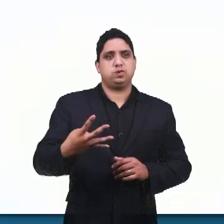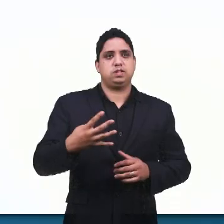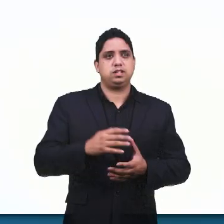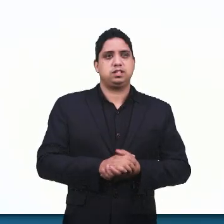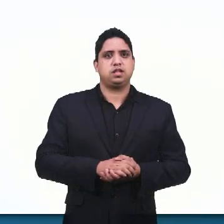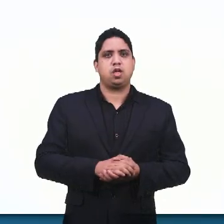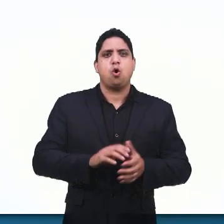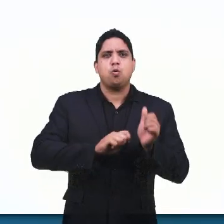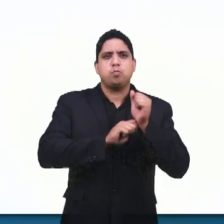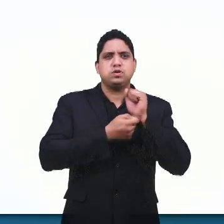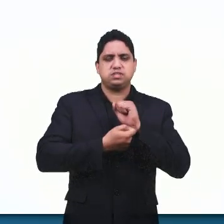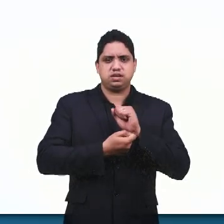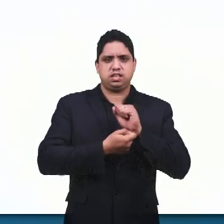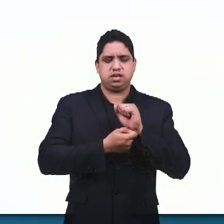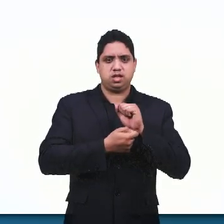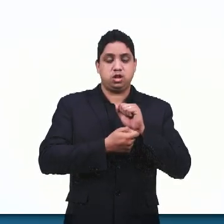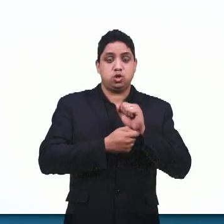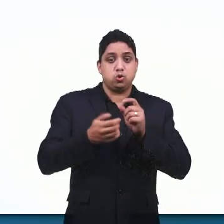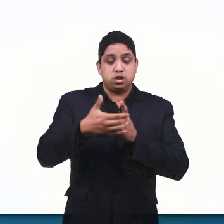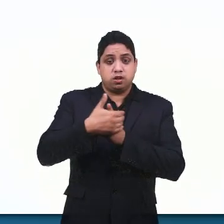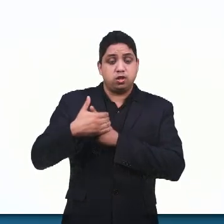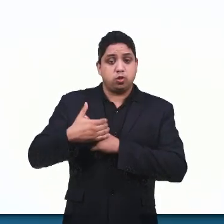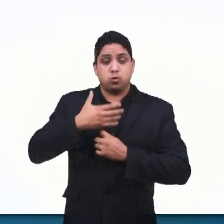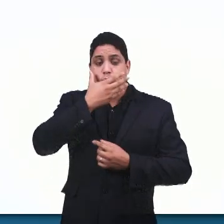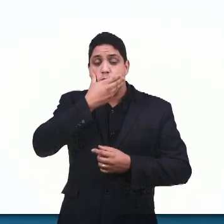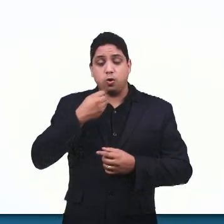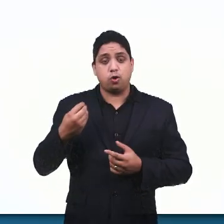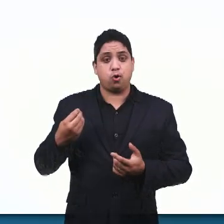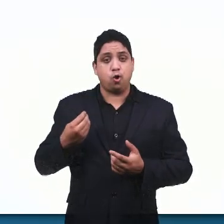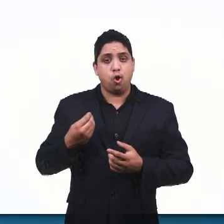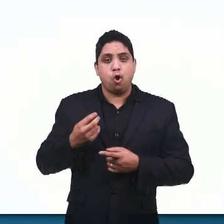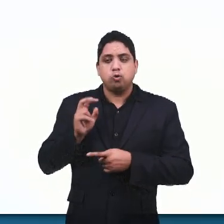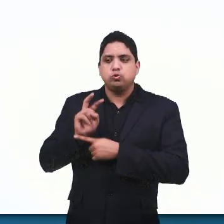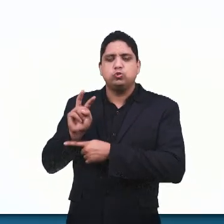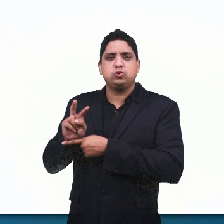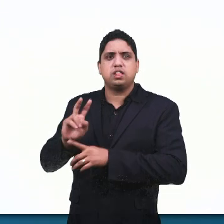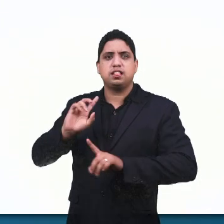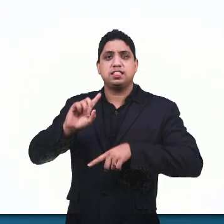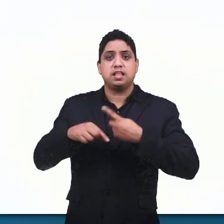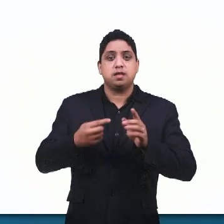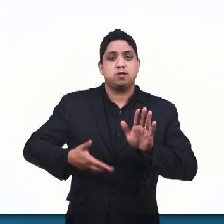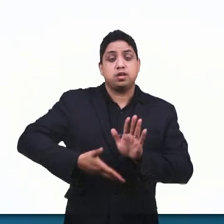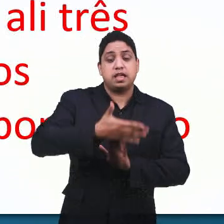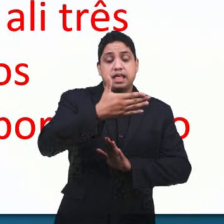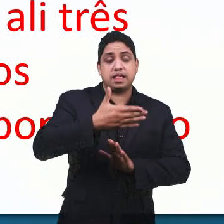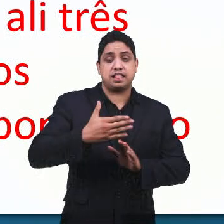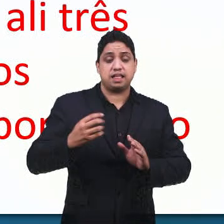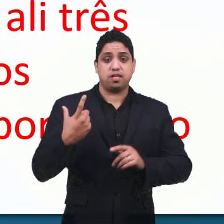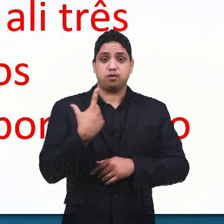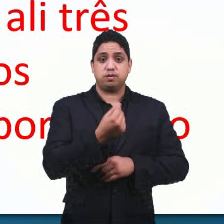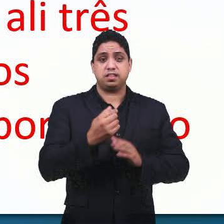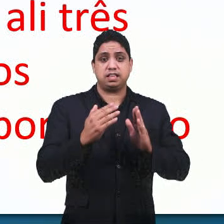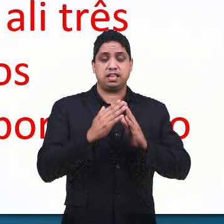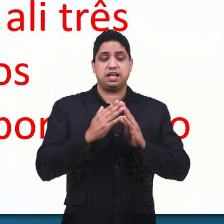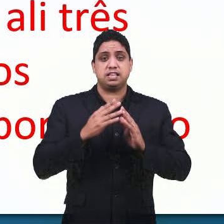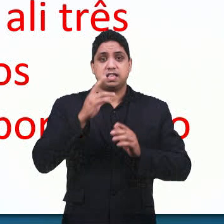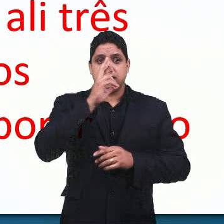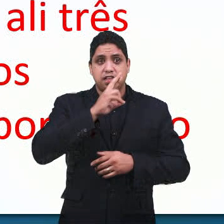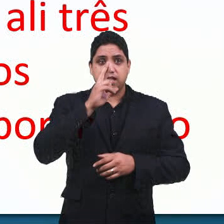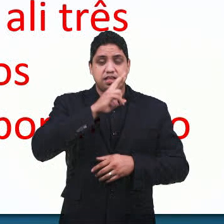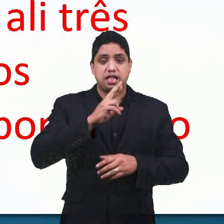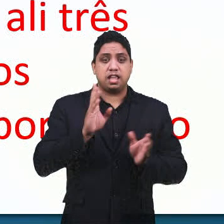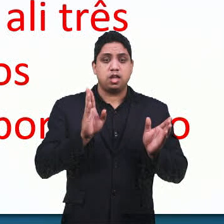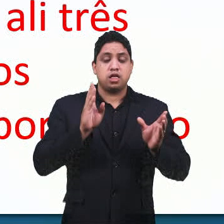prophète. En outre, où se trouve le mystère de la délivrance des espions une fois qu'ils ont quitté la maison de